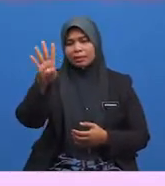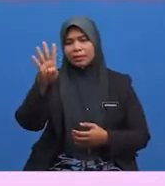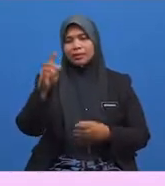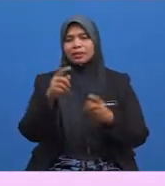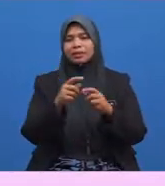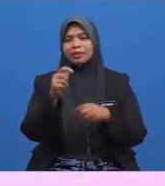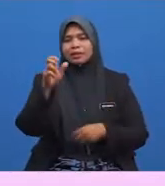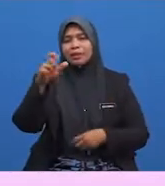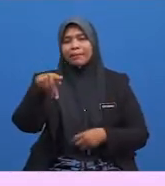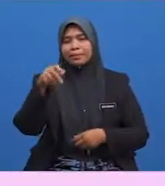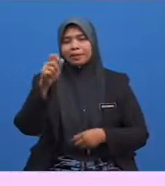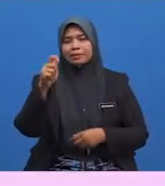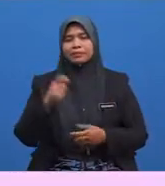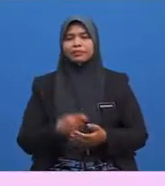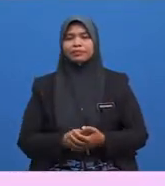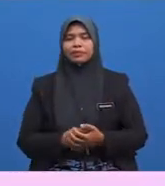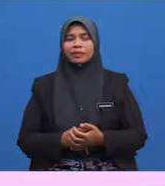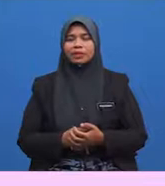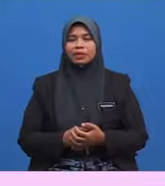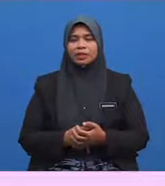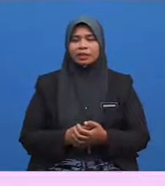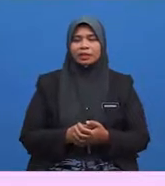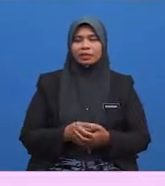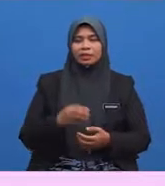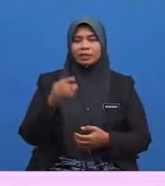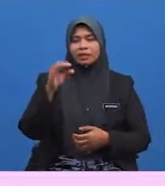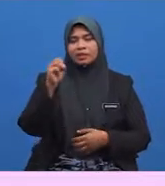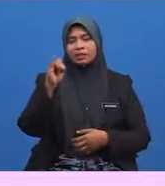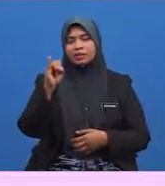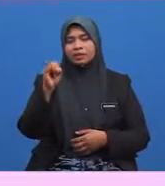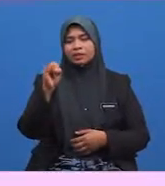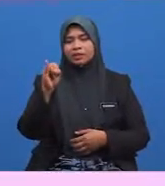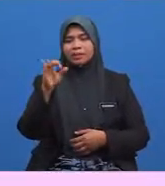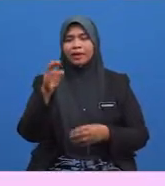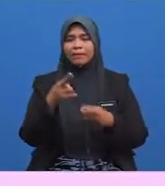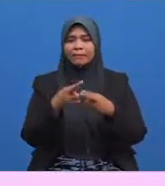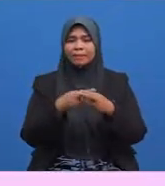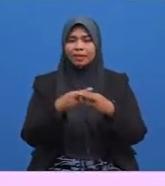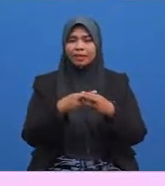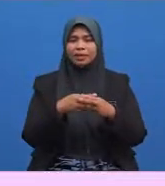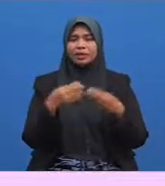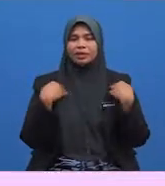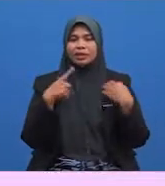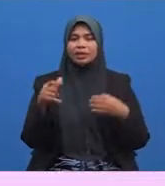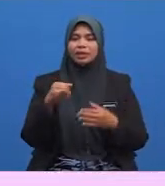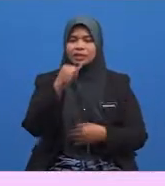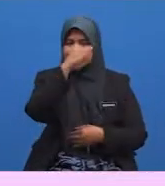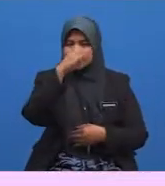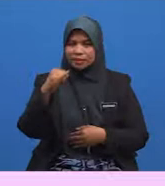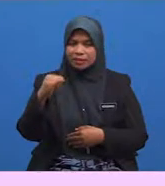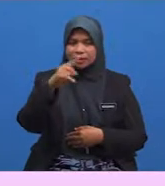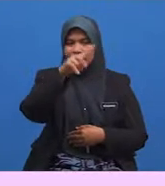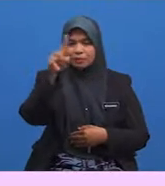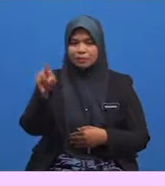ukur lilit bulatan, manakala sisi yang pendek merupakan jejari bulatan.